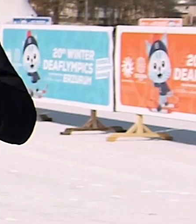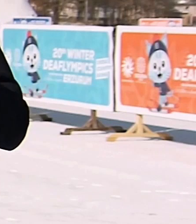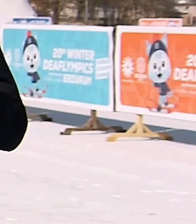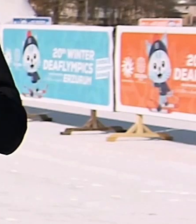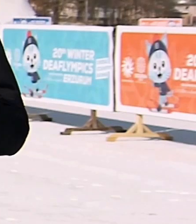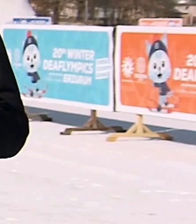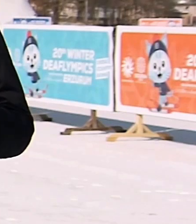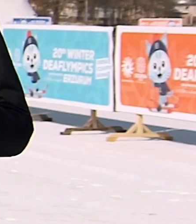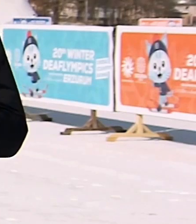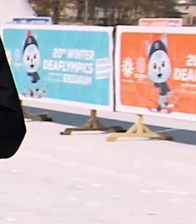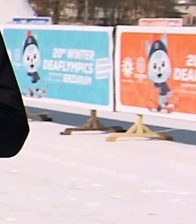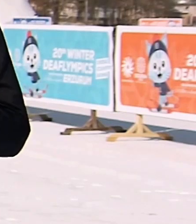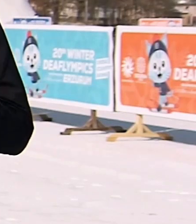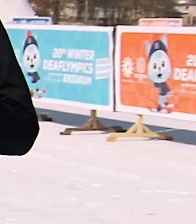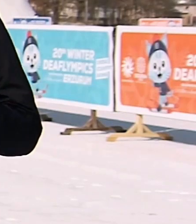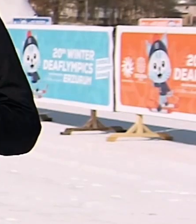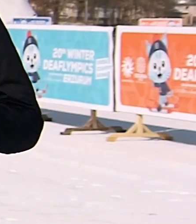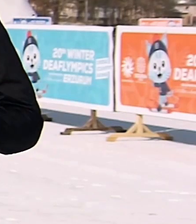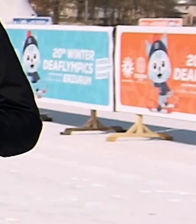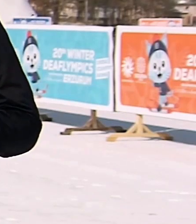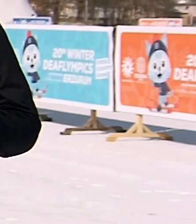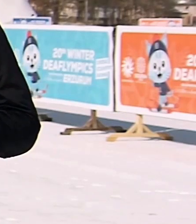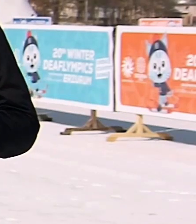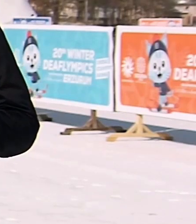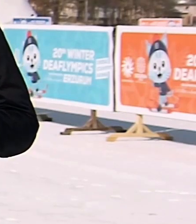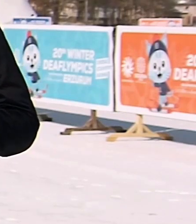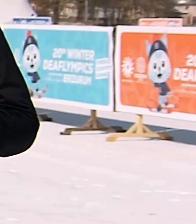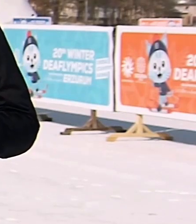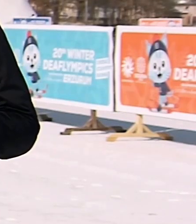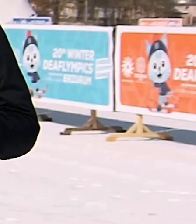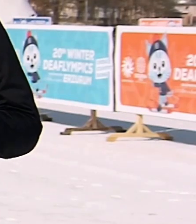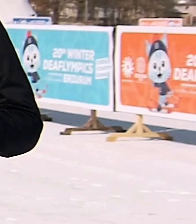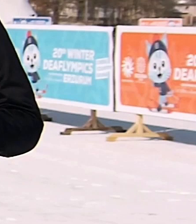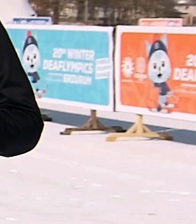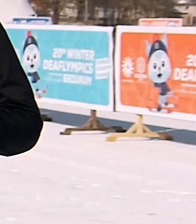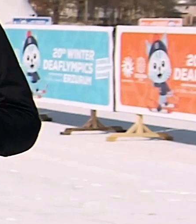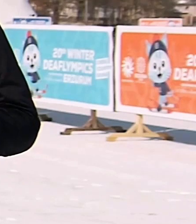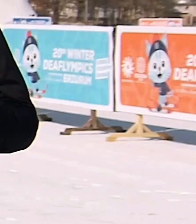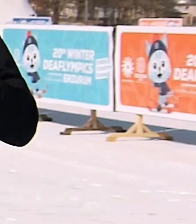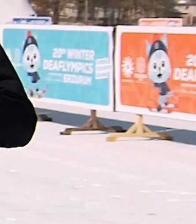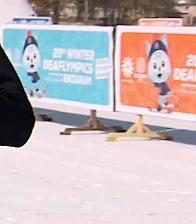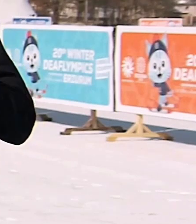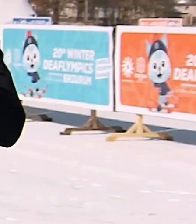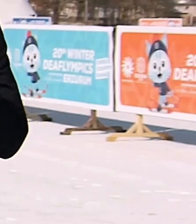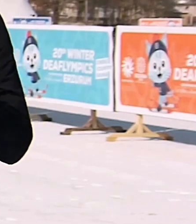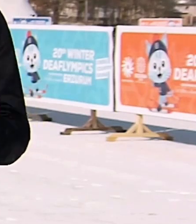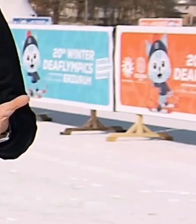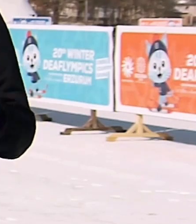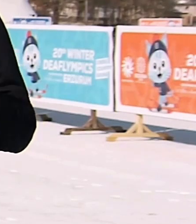гарні результати, навіть не дивлячись на війну, вони нами пишаються, вони кажуть,